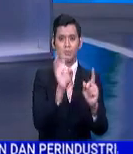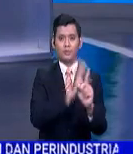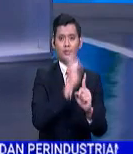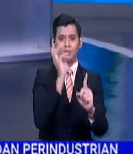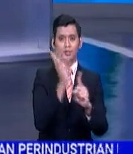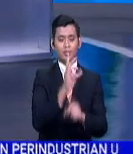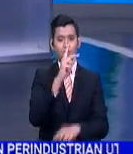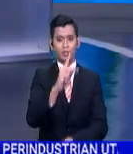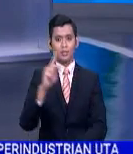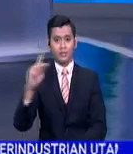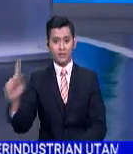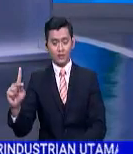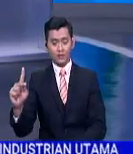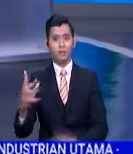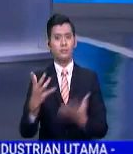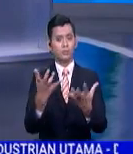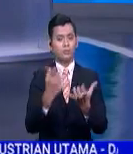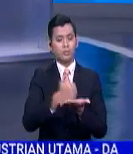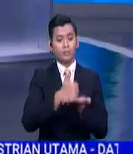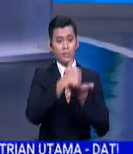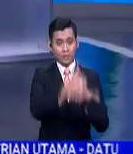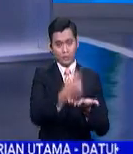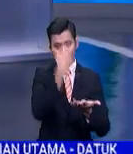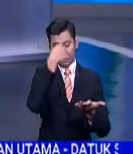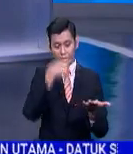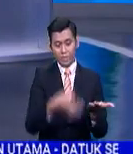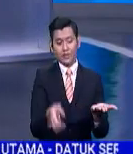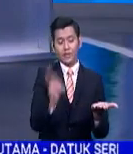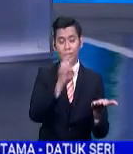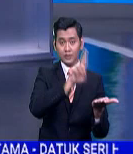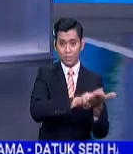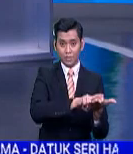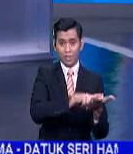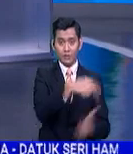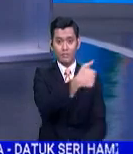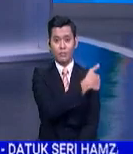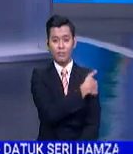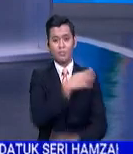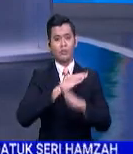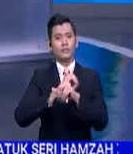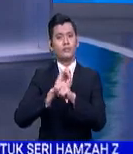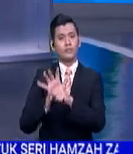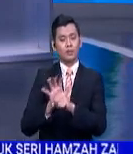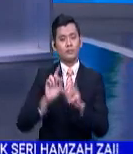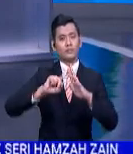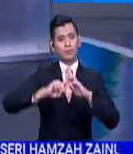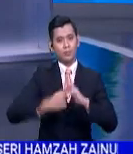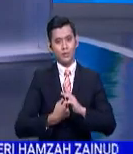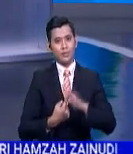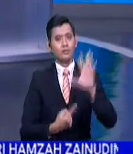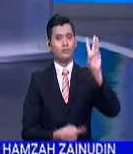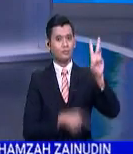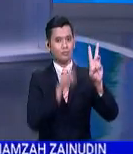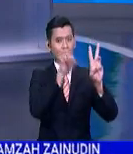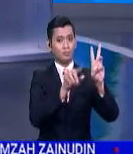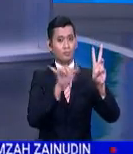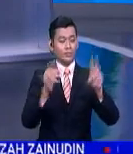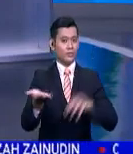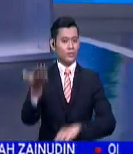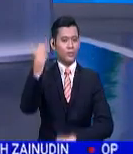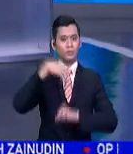aplikasi MySejahtera. Kempen mendaftar suntikan vaksin itu bermula sejak 6 Jun lalu. Wartawan Amirul Hafiz